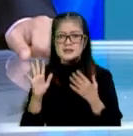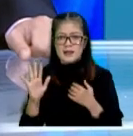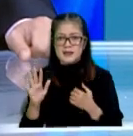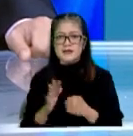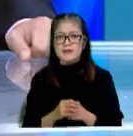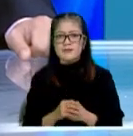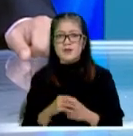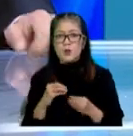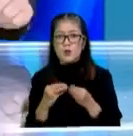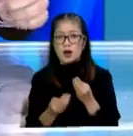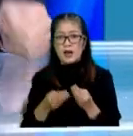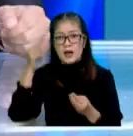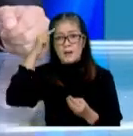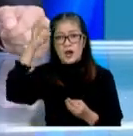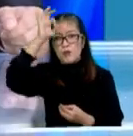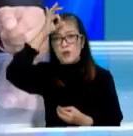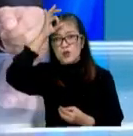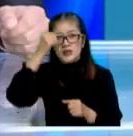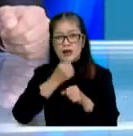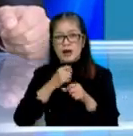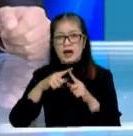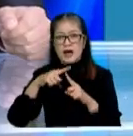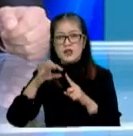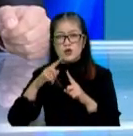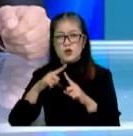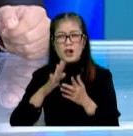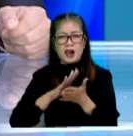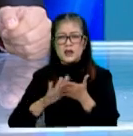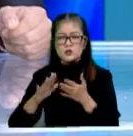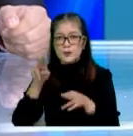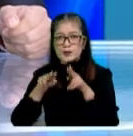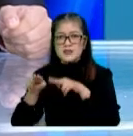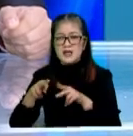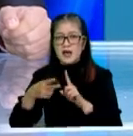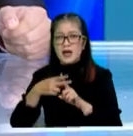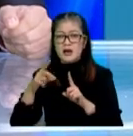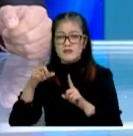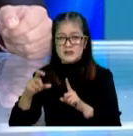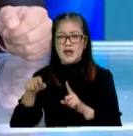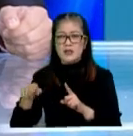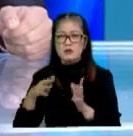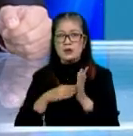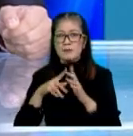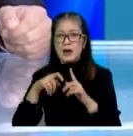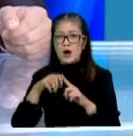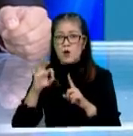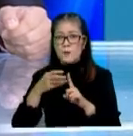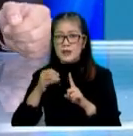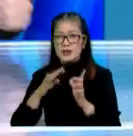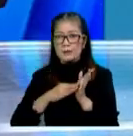Komjen Gatot Edi Pramono memimpin langsung pemeriksaan Irjen Verdi Sambo di Makobrimob Kelapa II Depok. Pemeriksaan oleh tim SUS